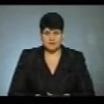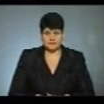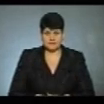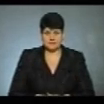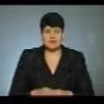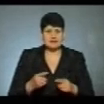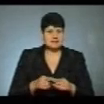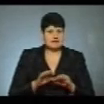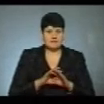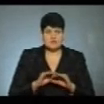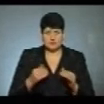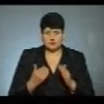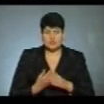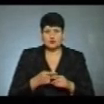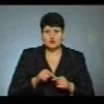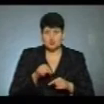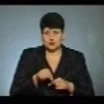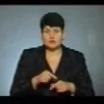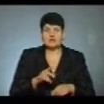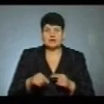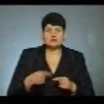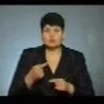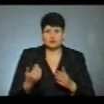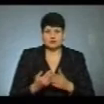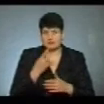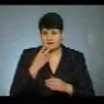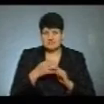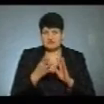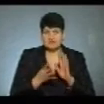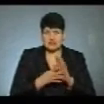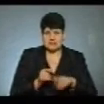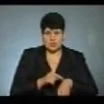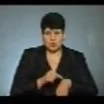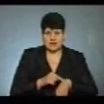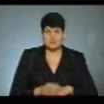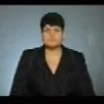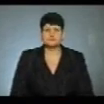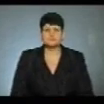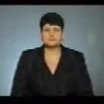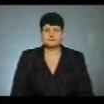Це вся інформація на цю годину. Наступний випуск новин дивіться вже о 19-й годині.